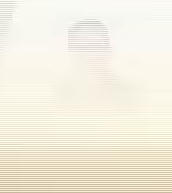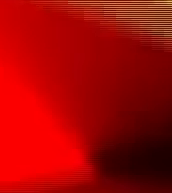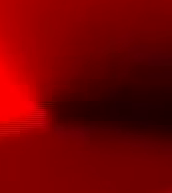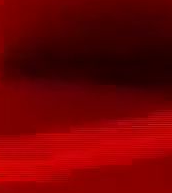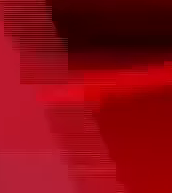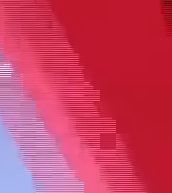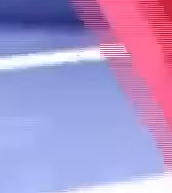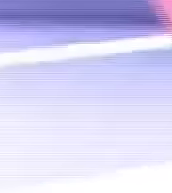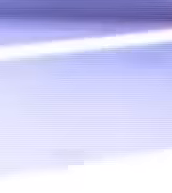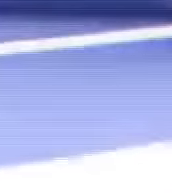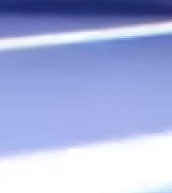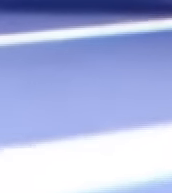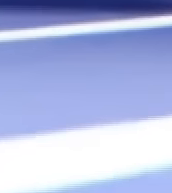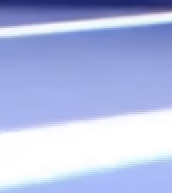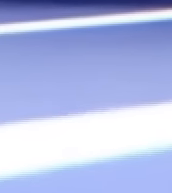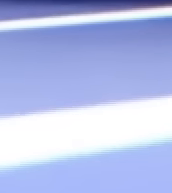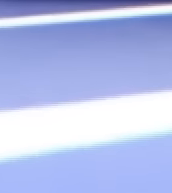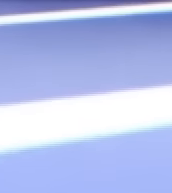Visayas